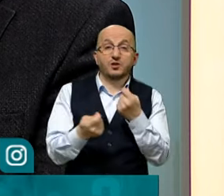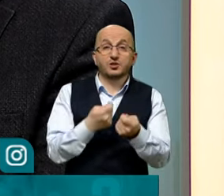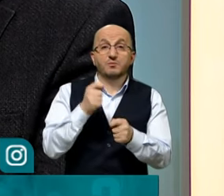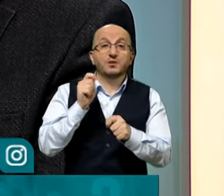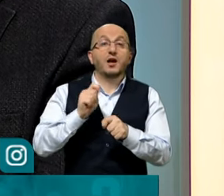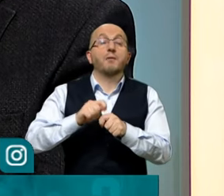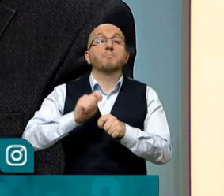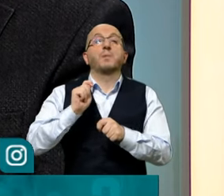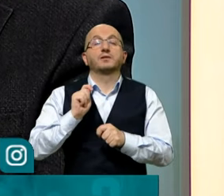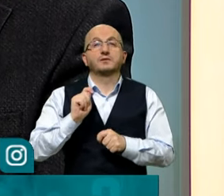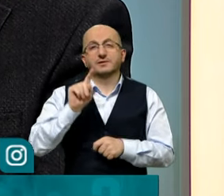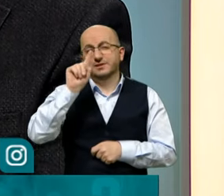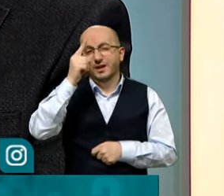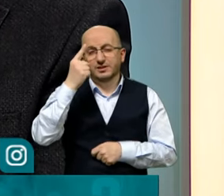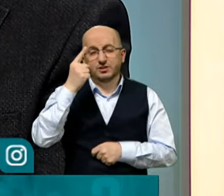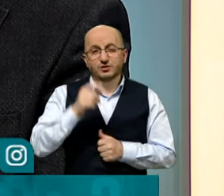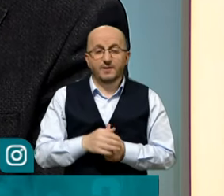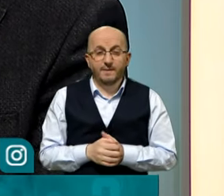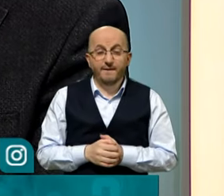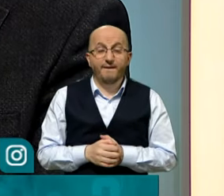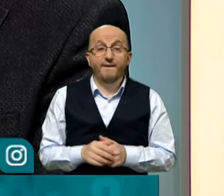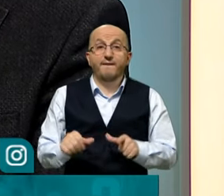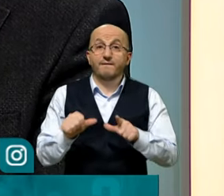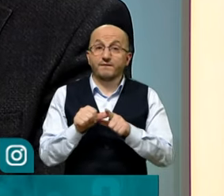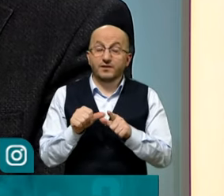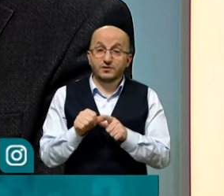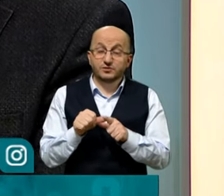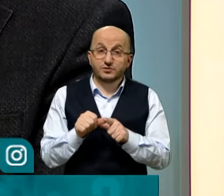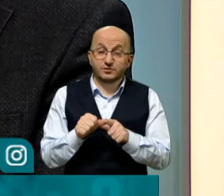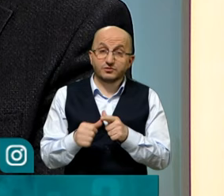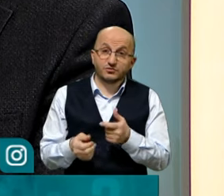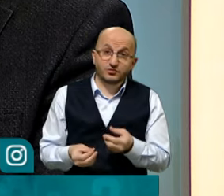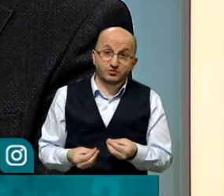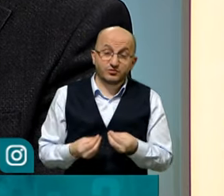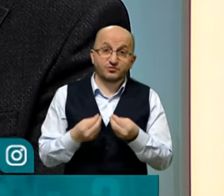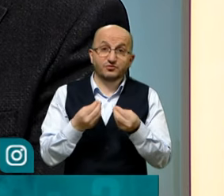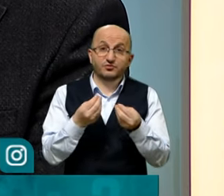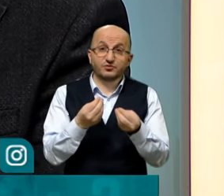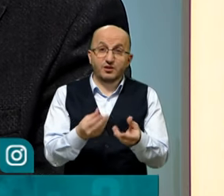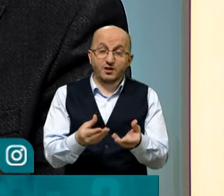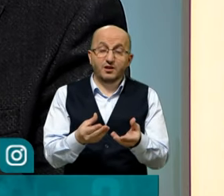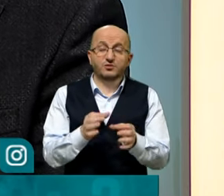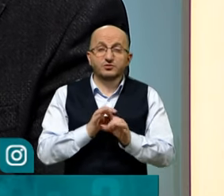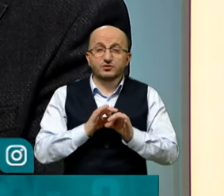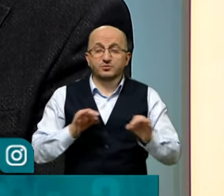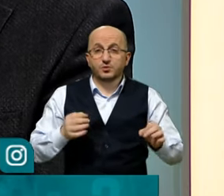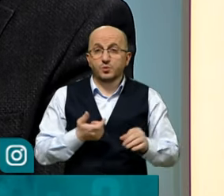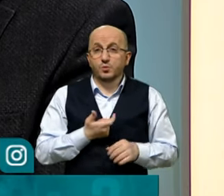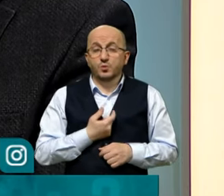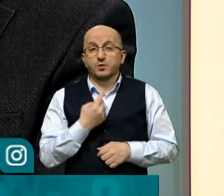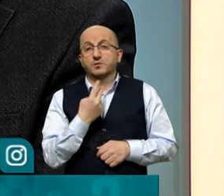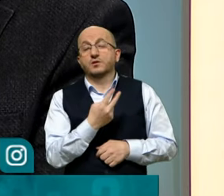yapma sadece Efendim Finans ağladır sağlar ve hiçbir hukuki taraf